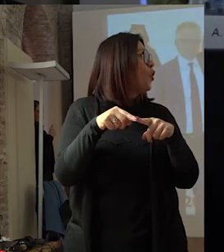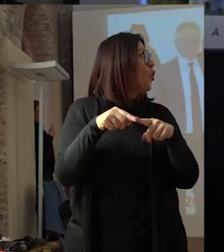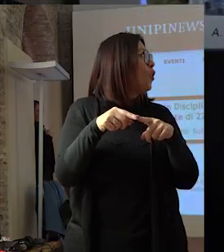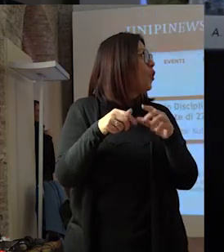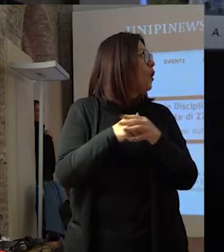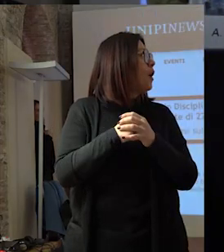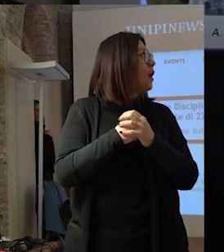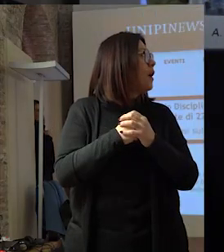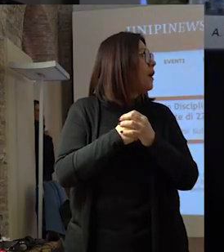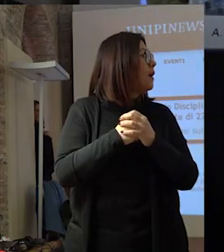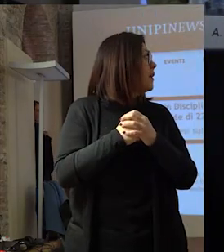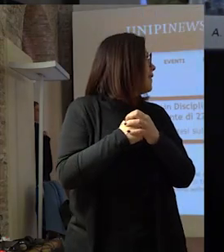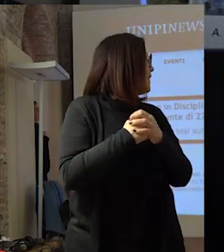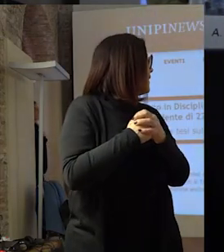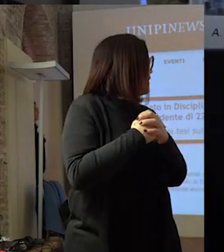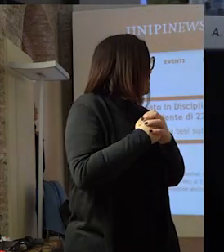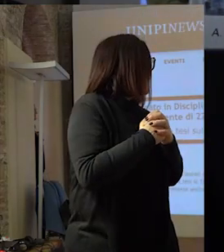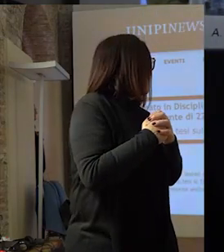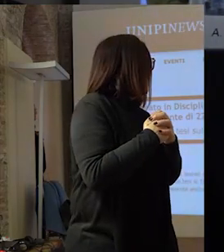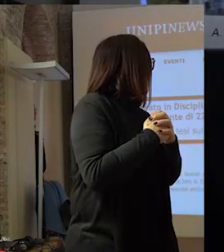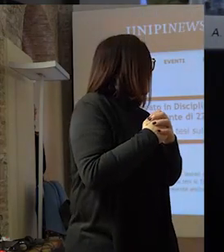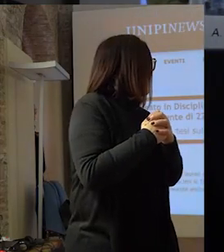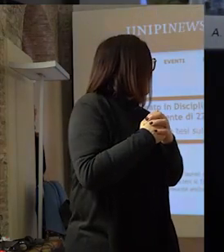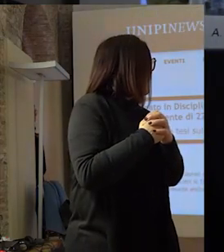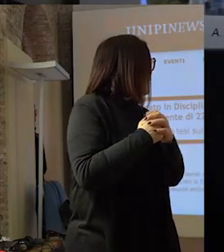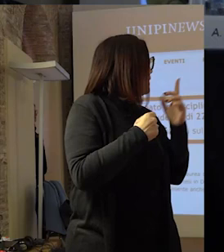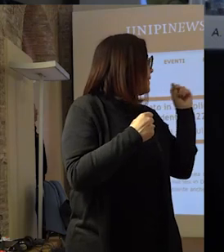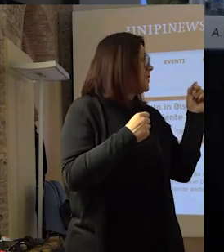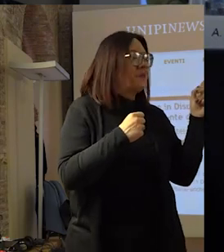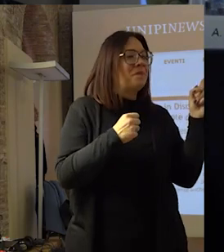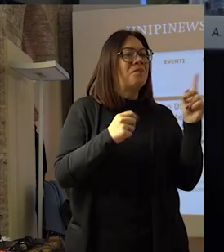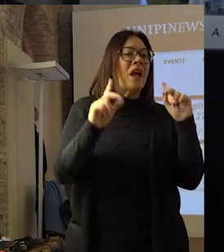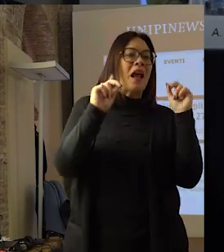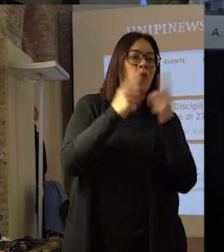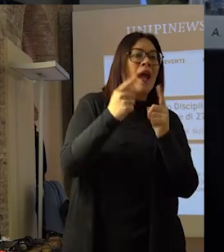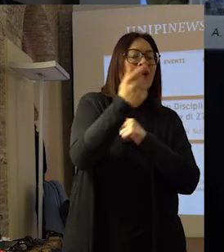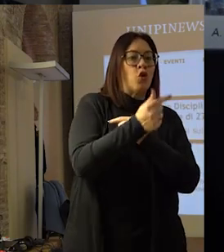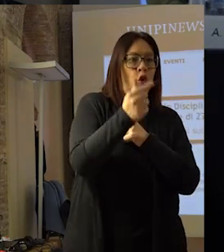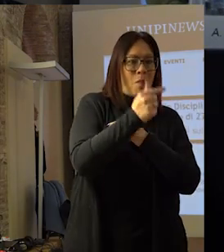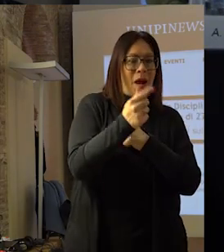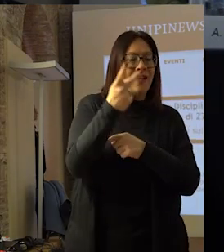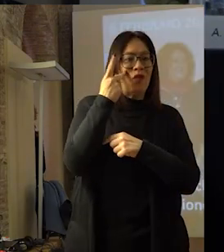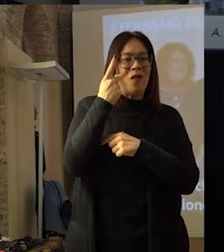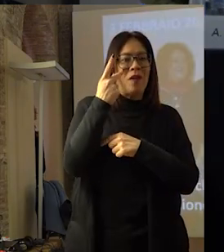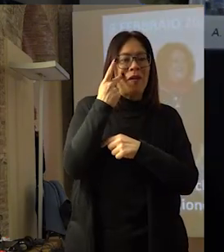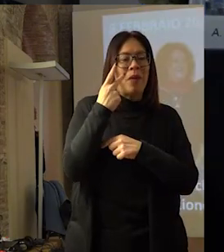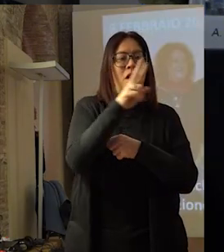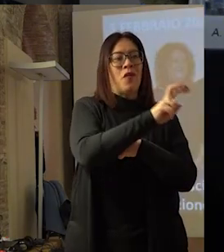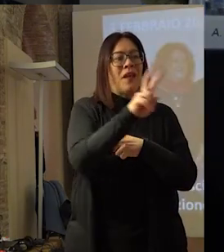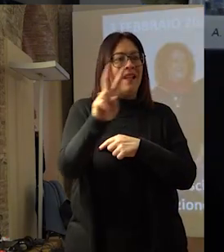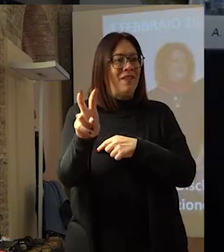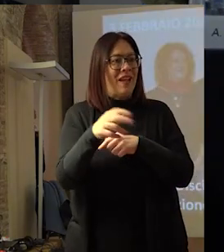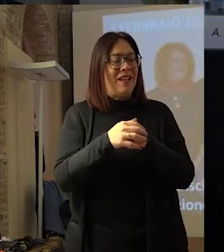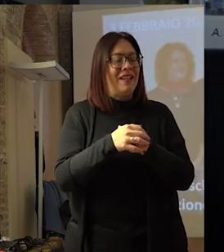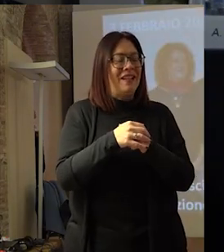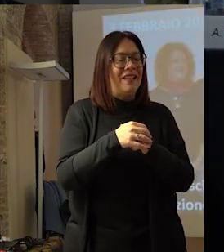personaggio, e poi vedete anche l'altra laureato Tommaso, febbraio 2020, anche qua lo vediamo